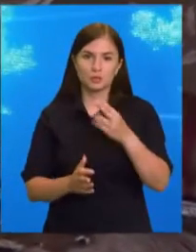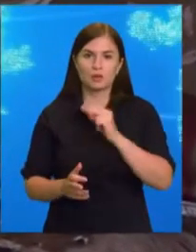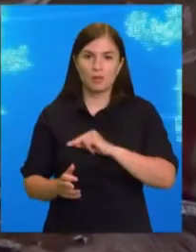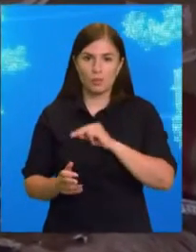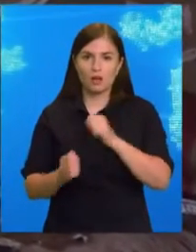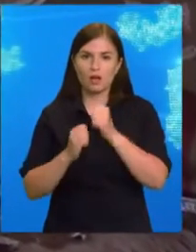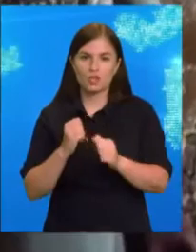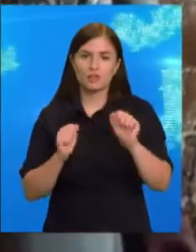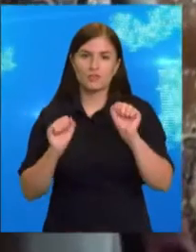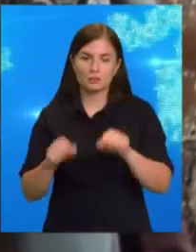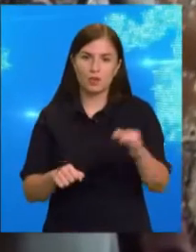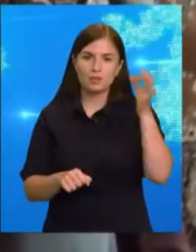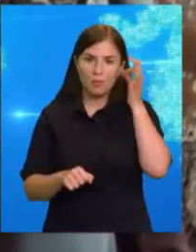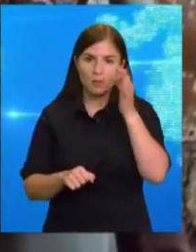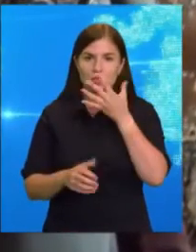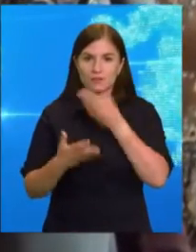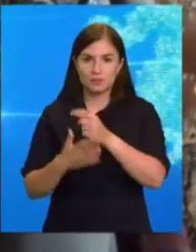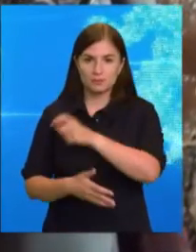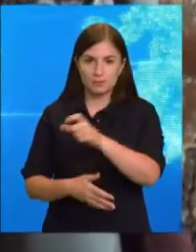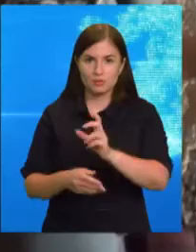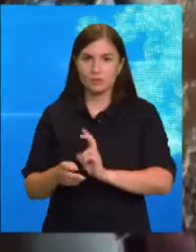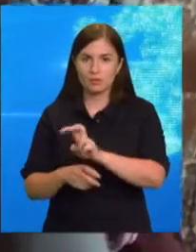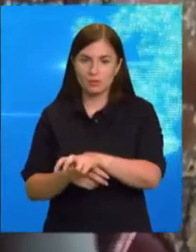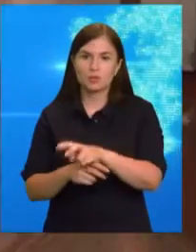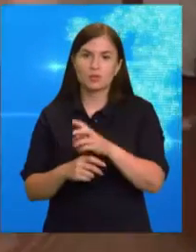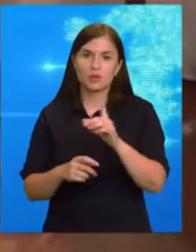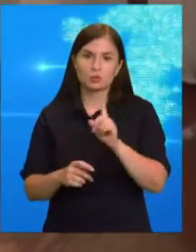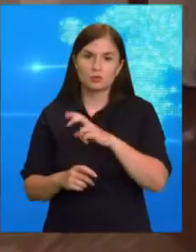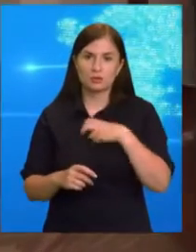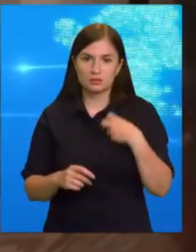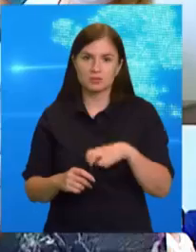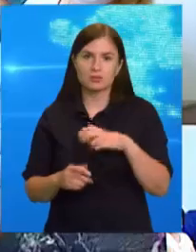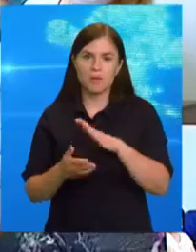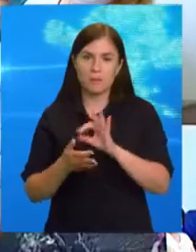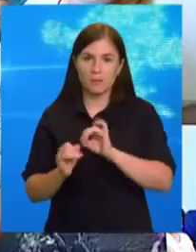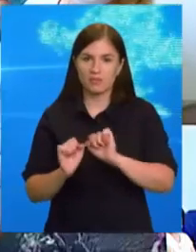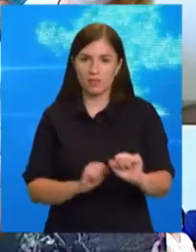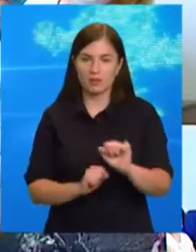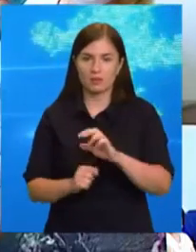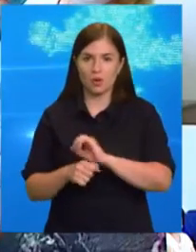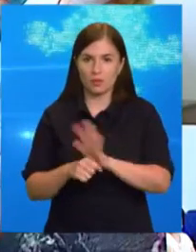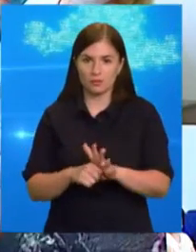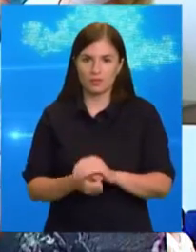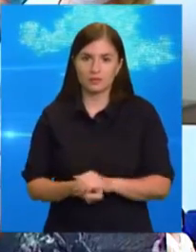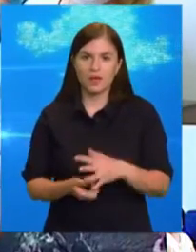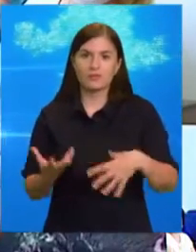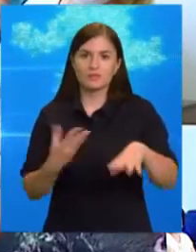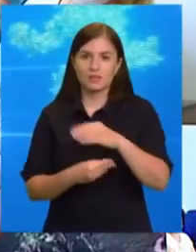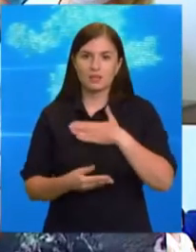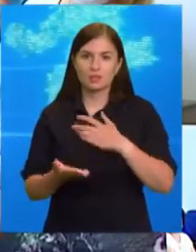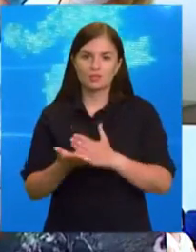возможности напоминать своим подопечным, входящим в группу риска, о профилактике коронавируса. И от всех наших сотрудников,